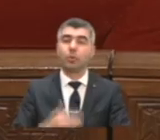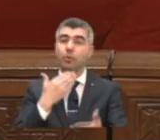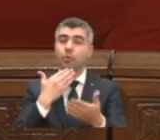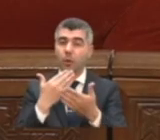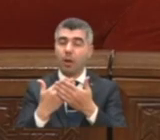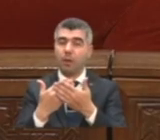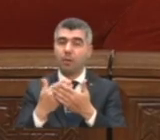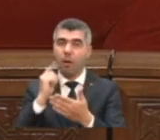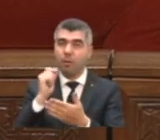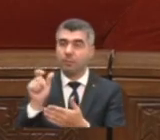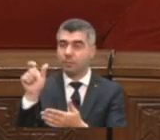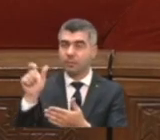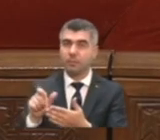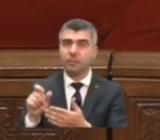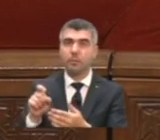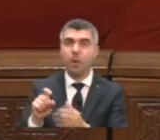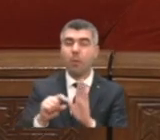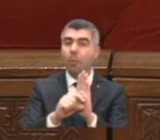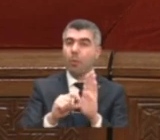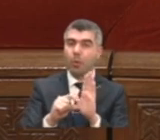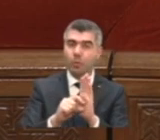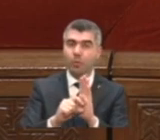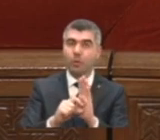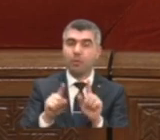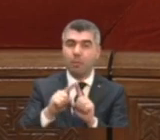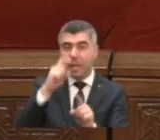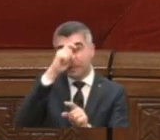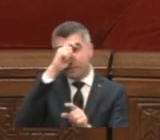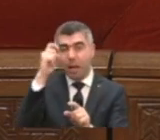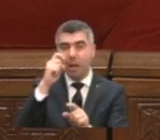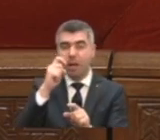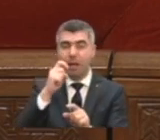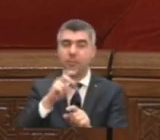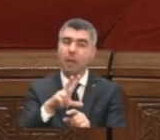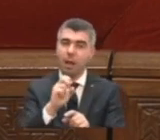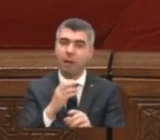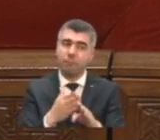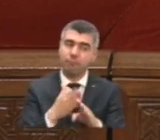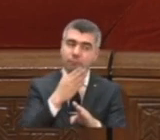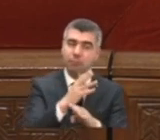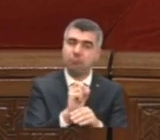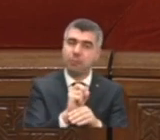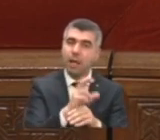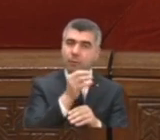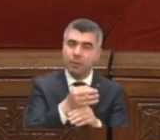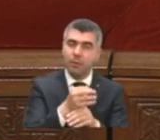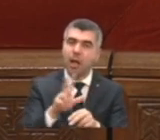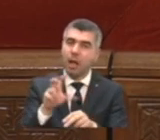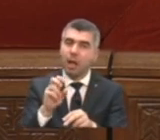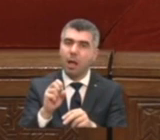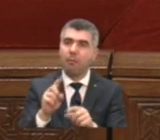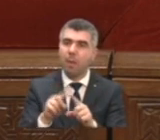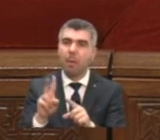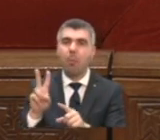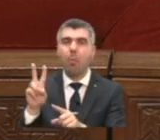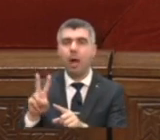تنشكرك على طرح هذا الموضوع ديال السماره، وكما قلتي انا مشيت لعين المكان وزرت السماره وتنعرف مخيمات الوحده، وما يمكن